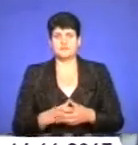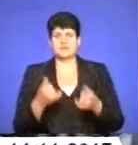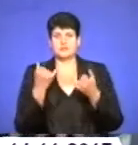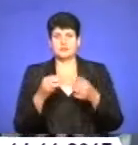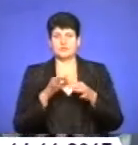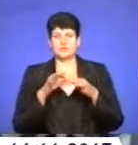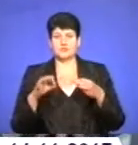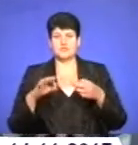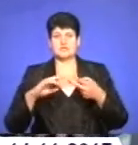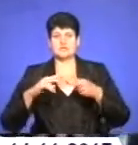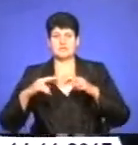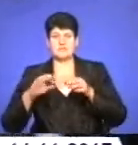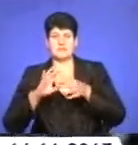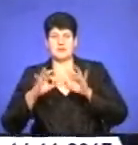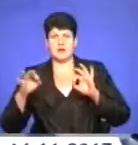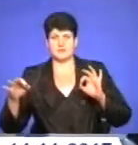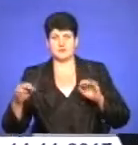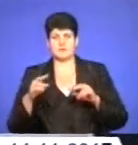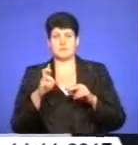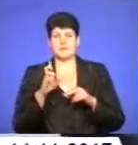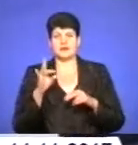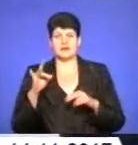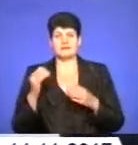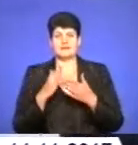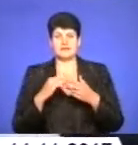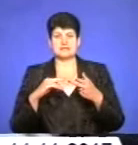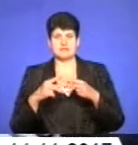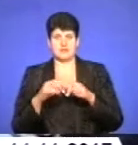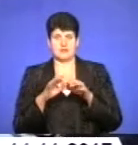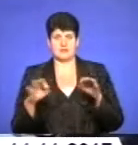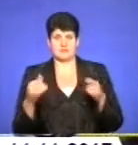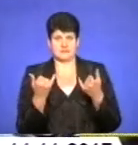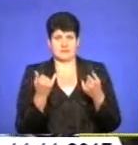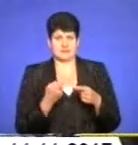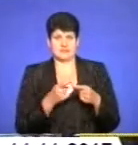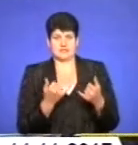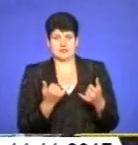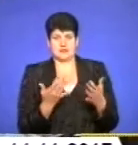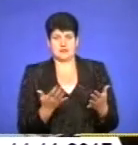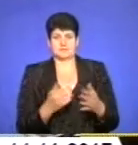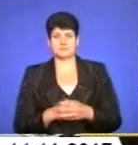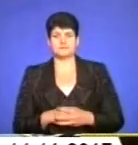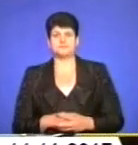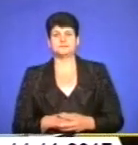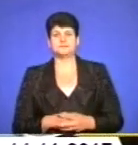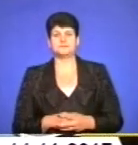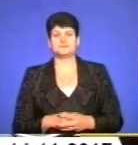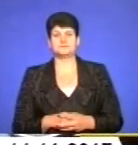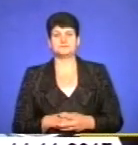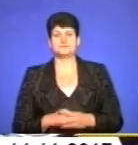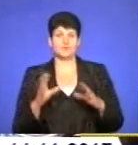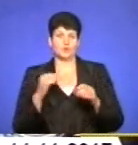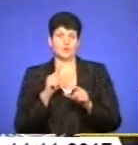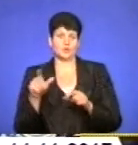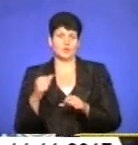до Березіля. Ну можете нам це сказати? Не хочу. Іде заміна кабеля зараз, в даний момент. В даний момент йде заміна кабеля. Що люди роблять